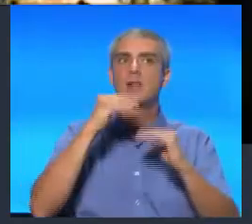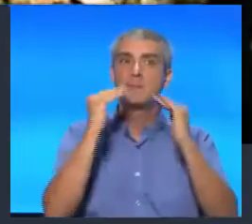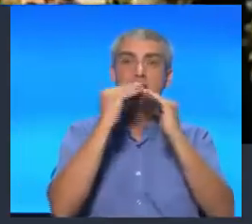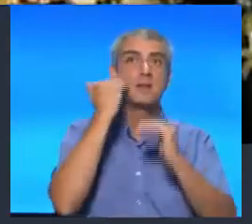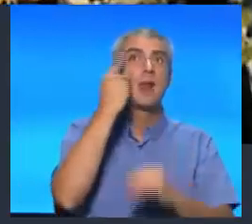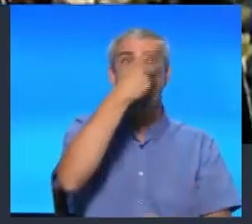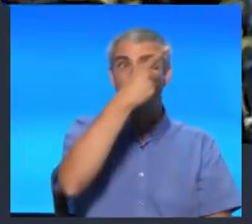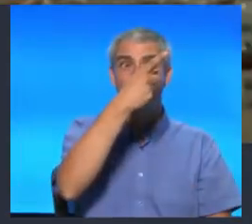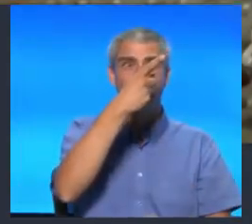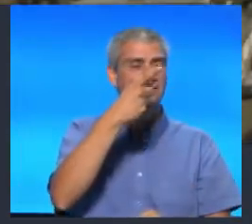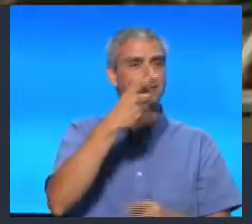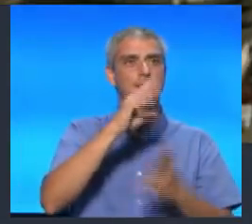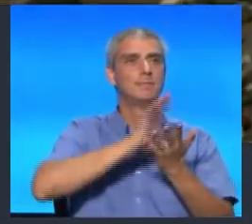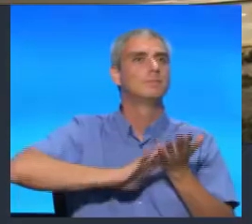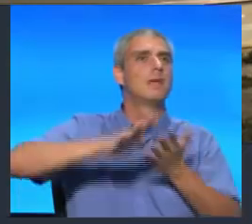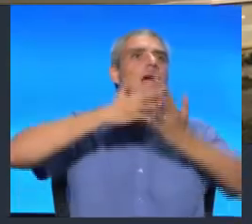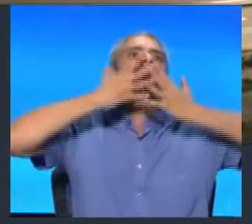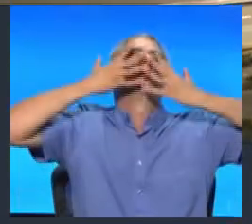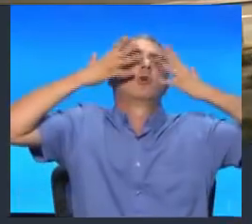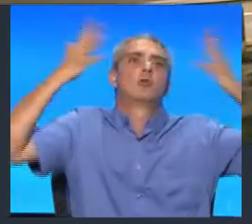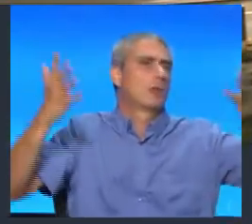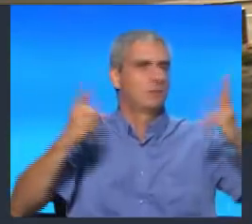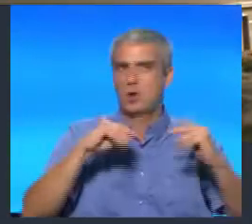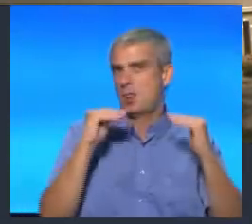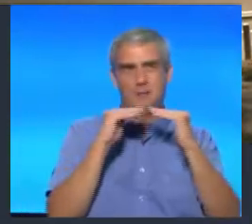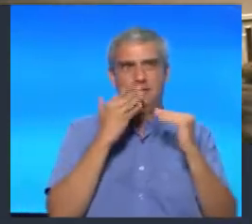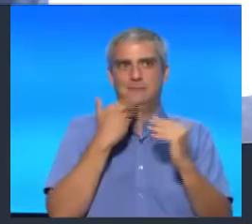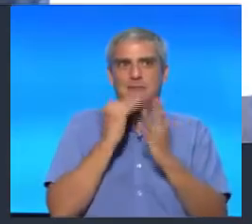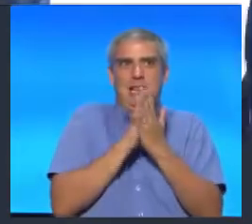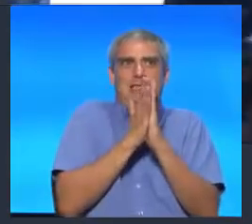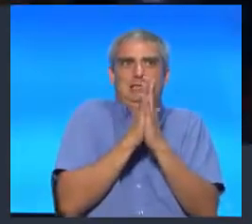לאמריקה הפרברית עם המרחבים העצומים, לא התאים לישראל